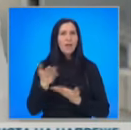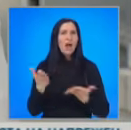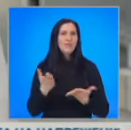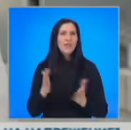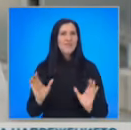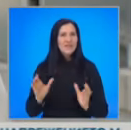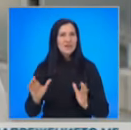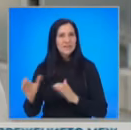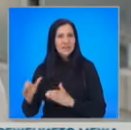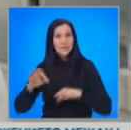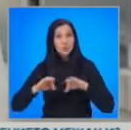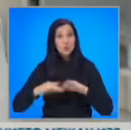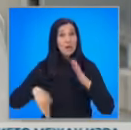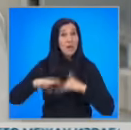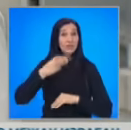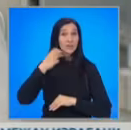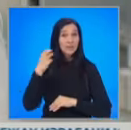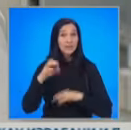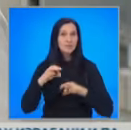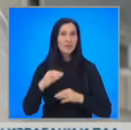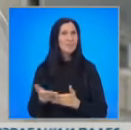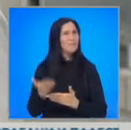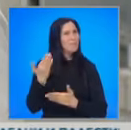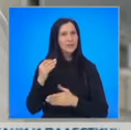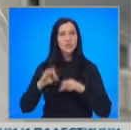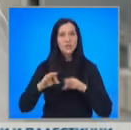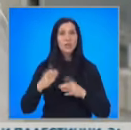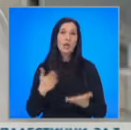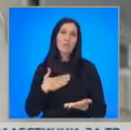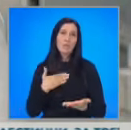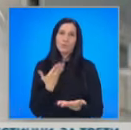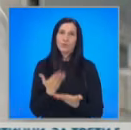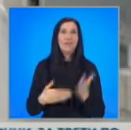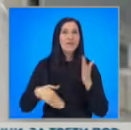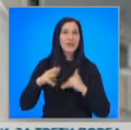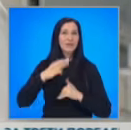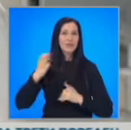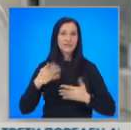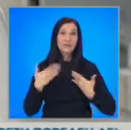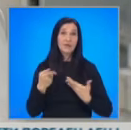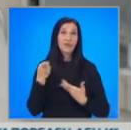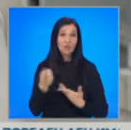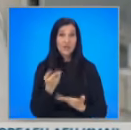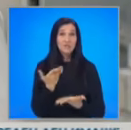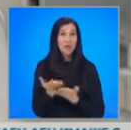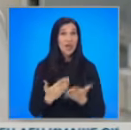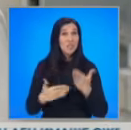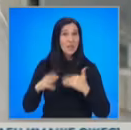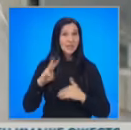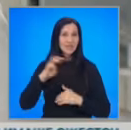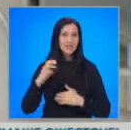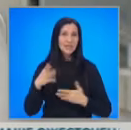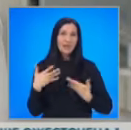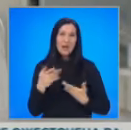в секциите са гласували над 300 избиратели на предходните избори или където има подадени над 300 заявления. Сега това с подадените над 300